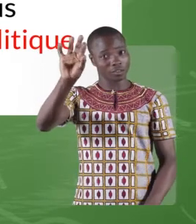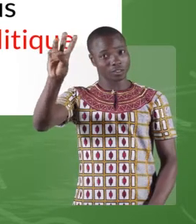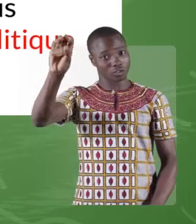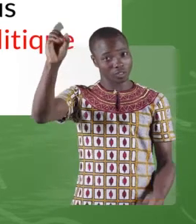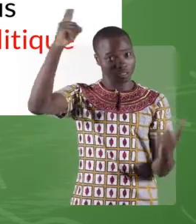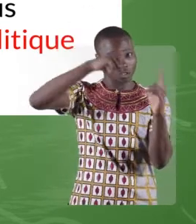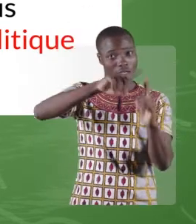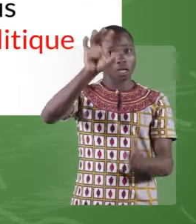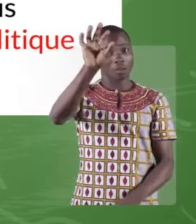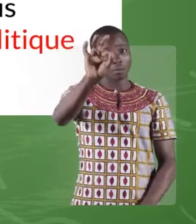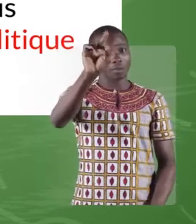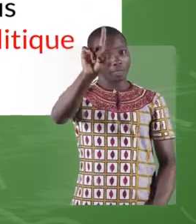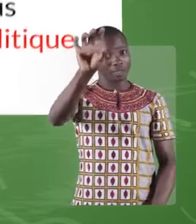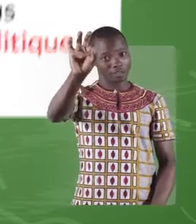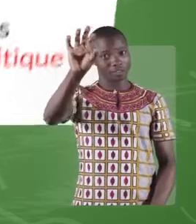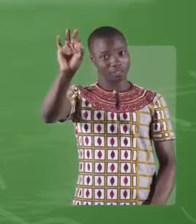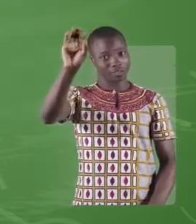à 1990.